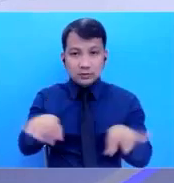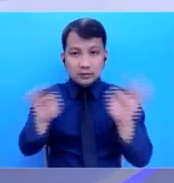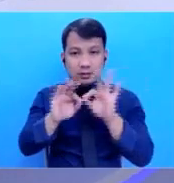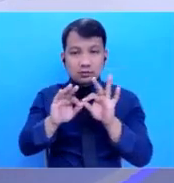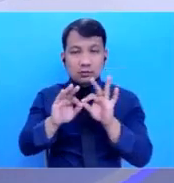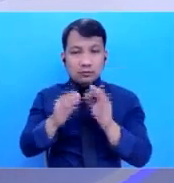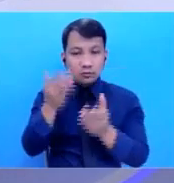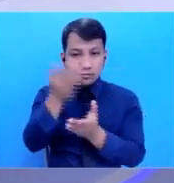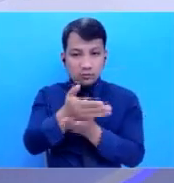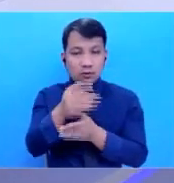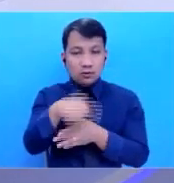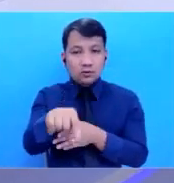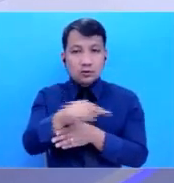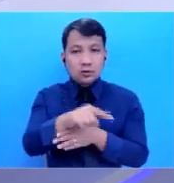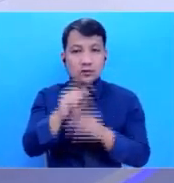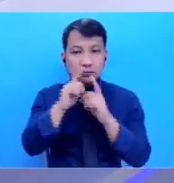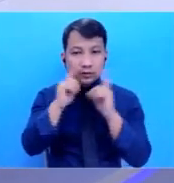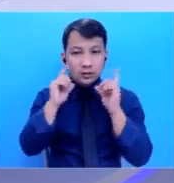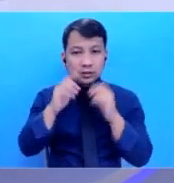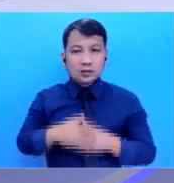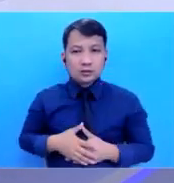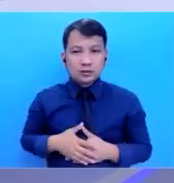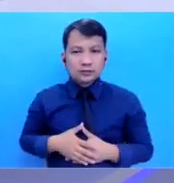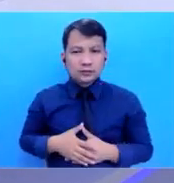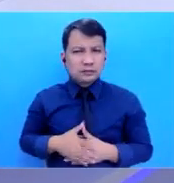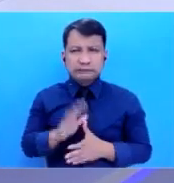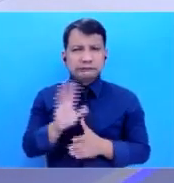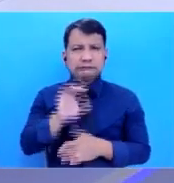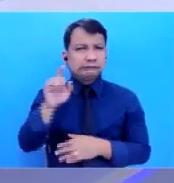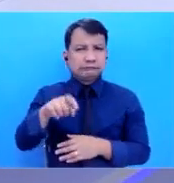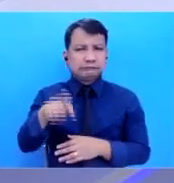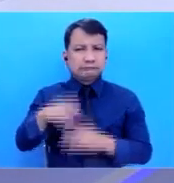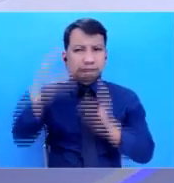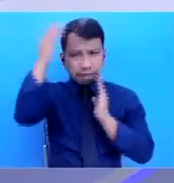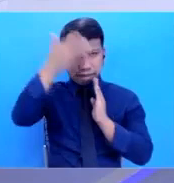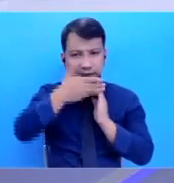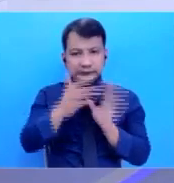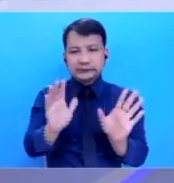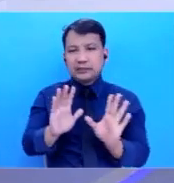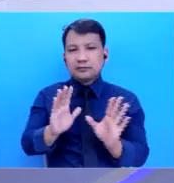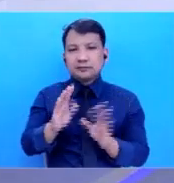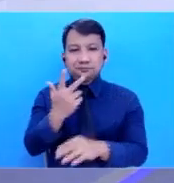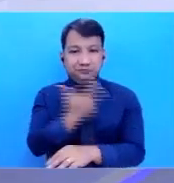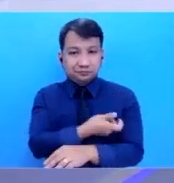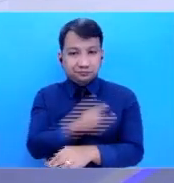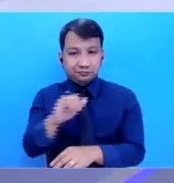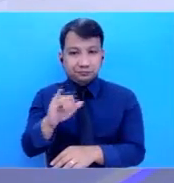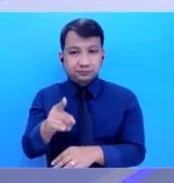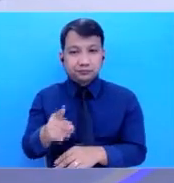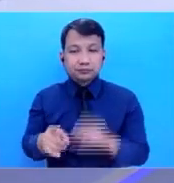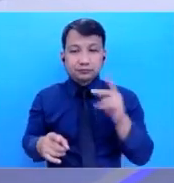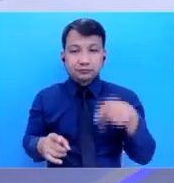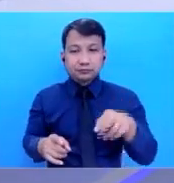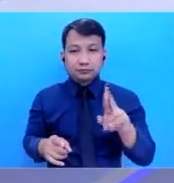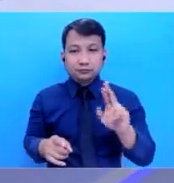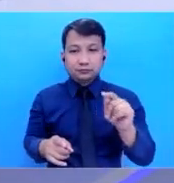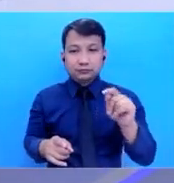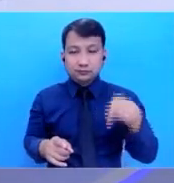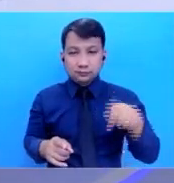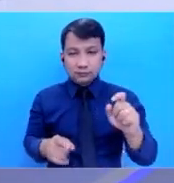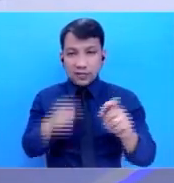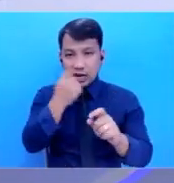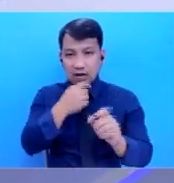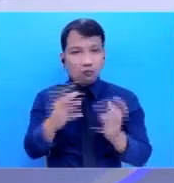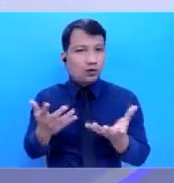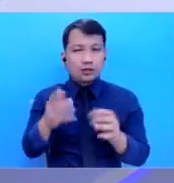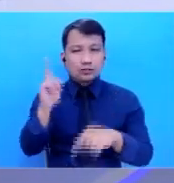pagpunta nyo sa voting precinct. Hindi naman po required ang face shield, vaccination card, at maging ang